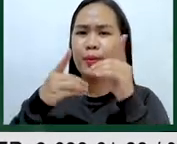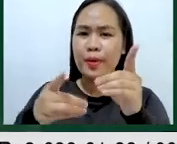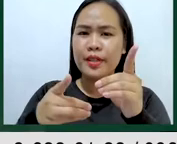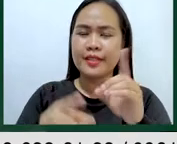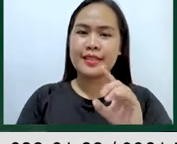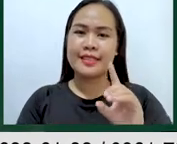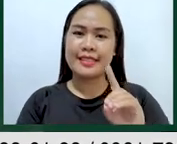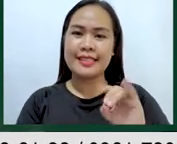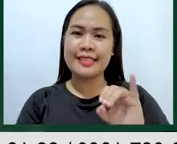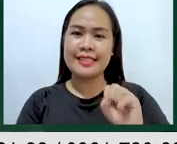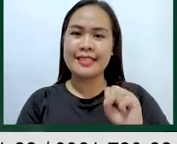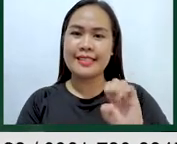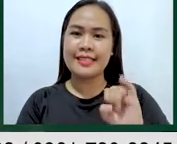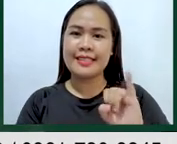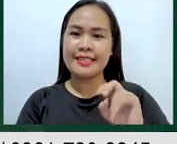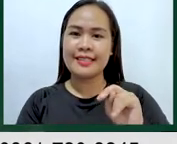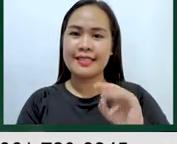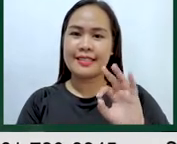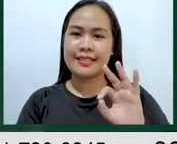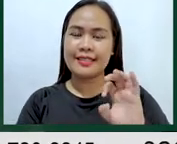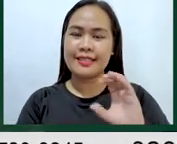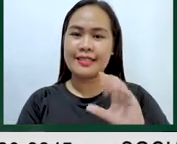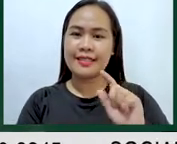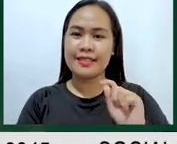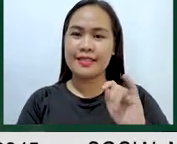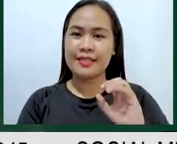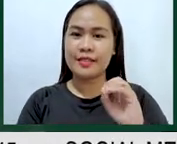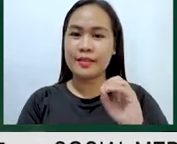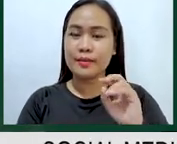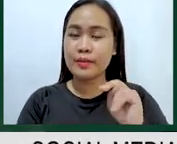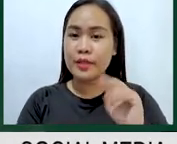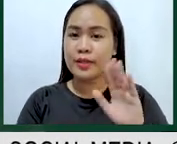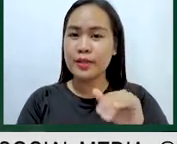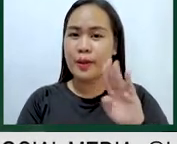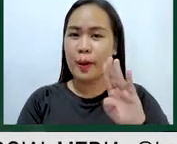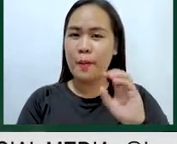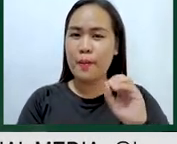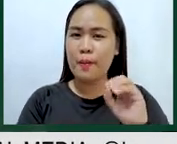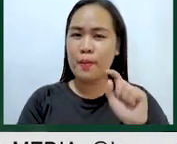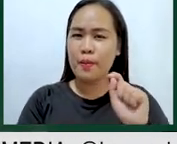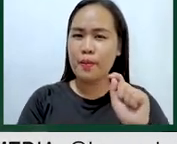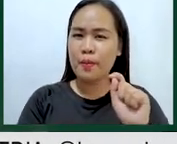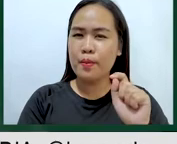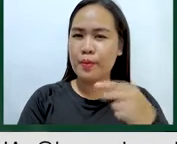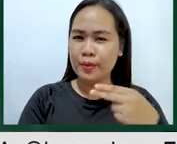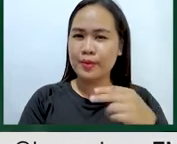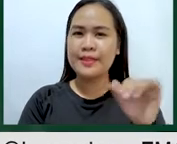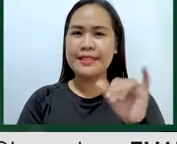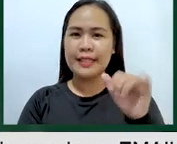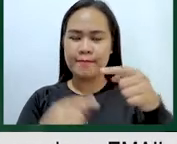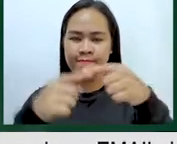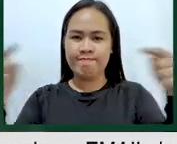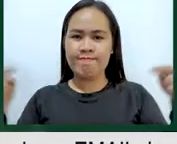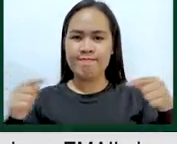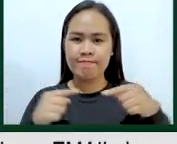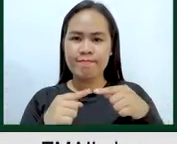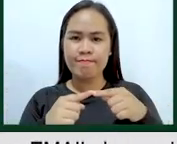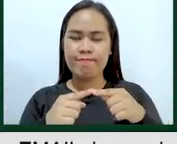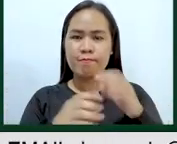FTC Enterprises Incorporated na nag-donate sa atin ng disinfection booth, no. So yung disinfection booth natin,